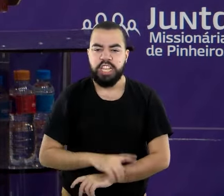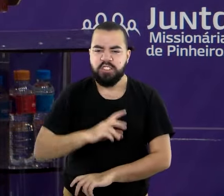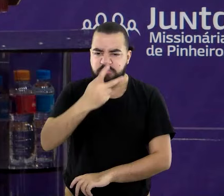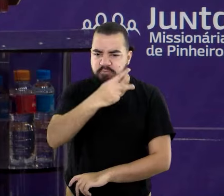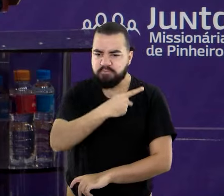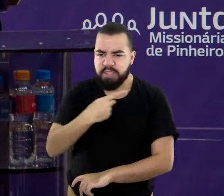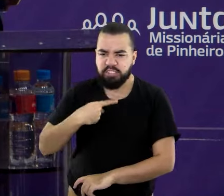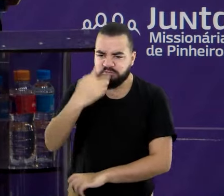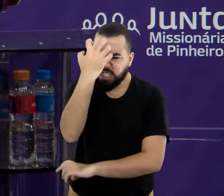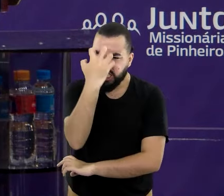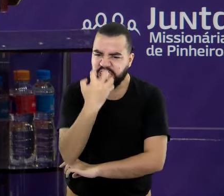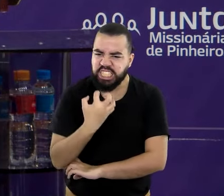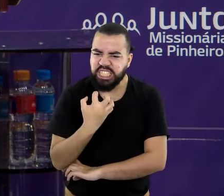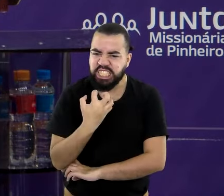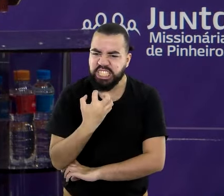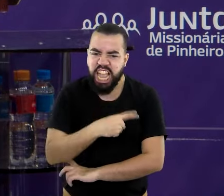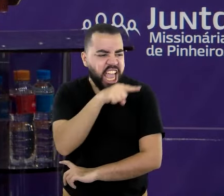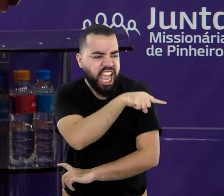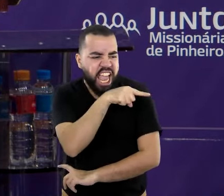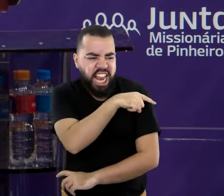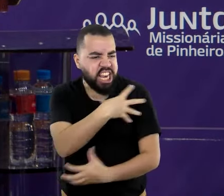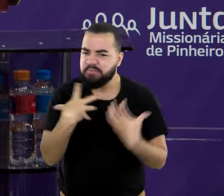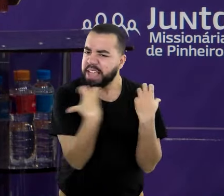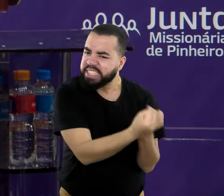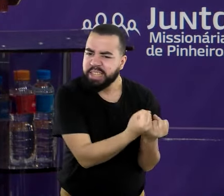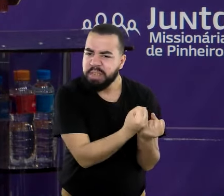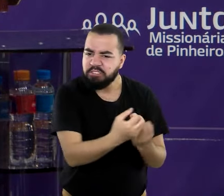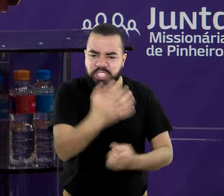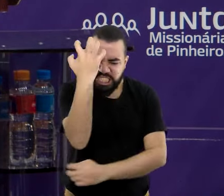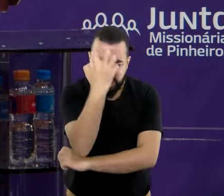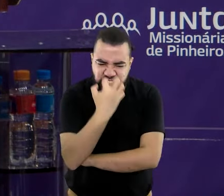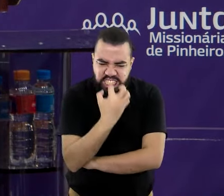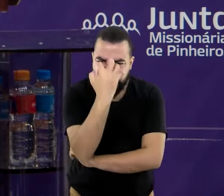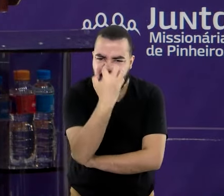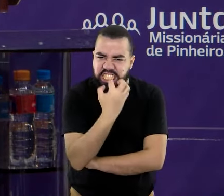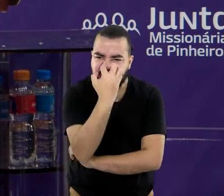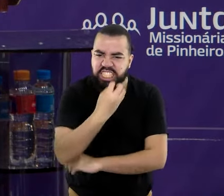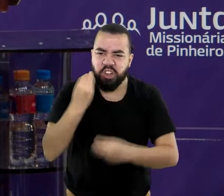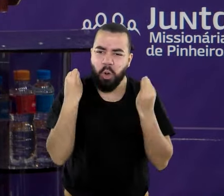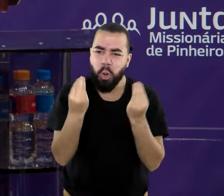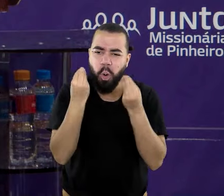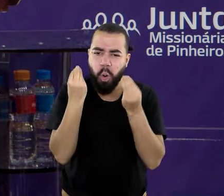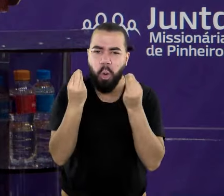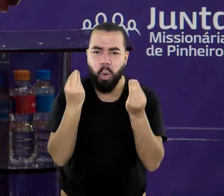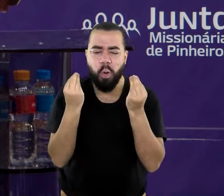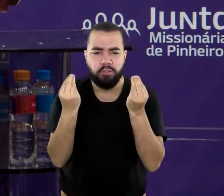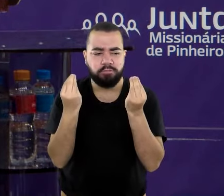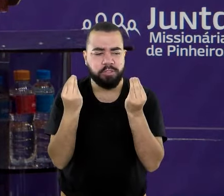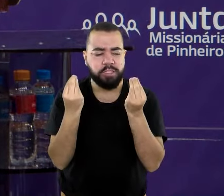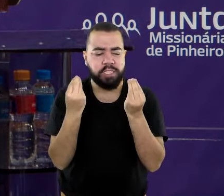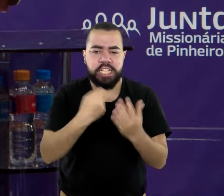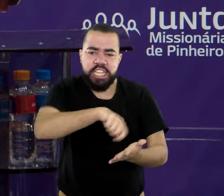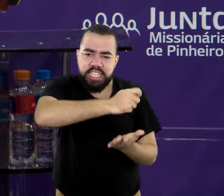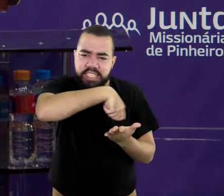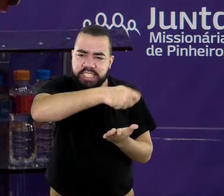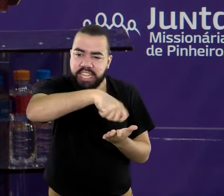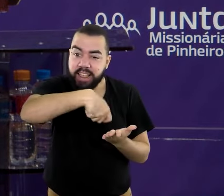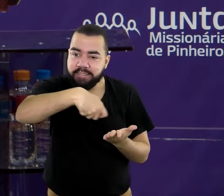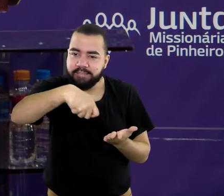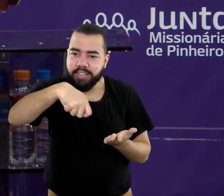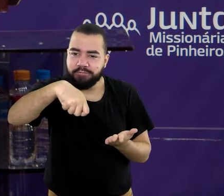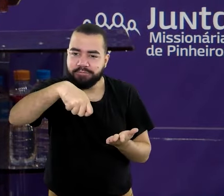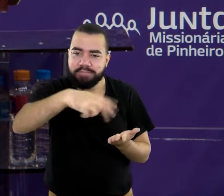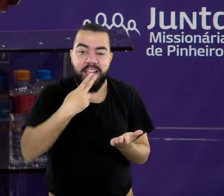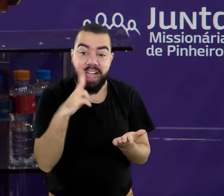bravo. 거기다가 문 앞에다가 이렇게 성경 요절을 하나 써두고 왔습니다. E ele deixou bilhete com